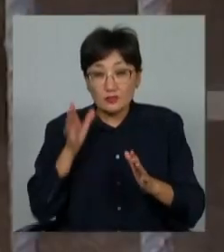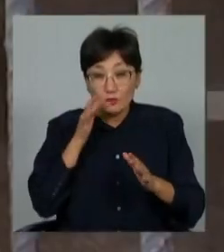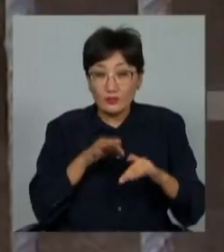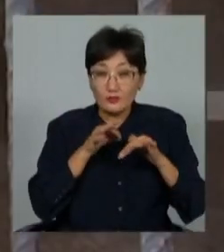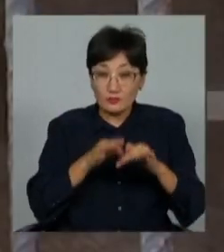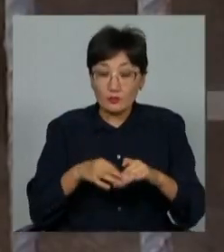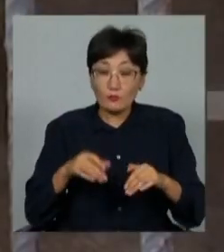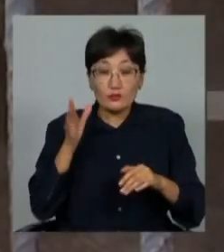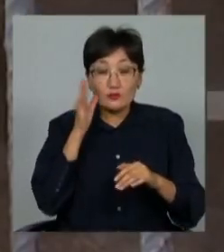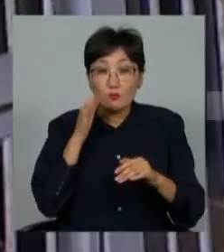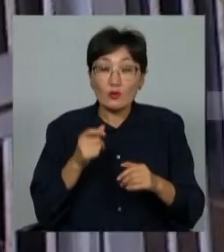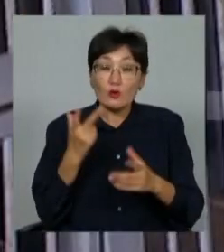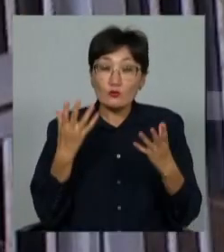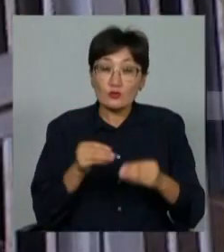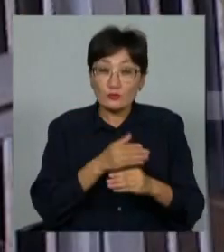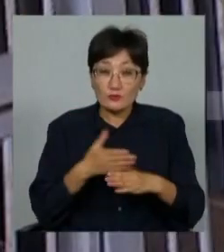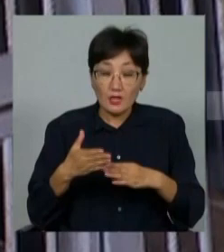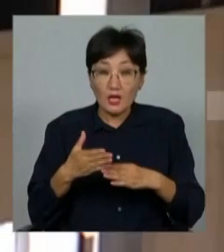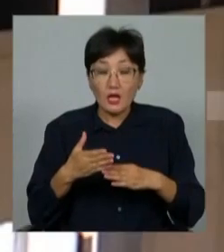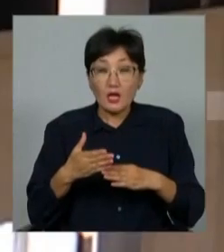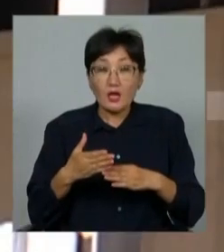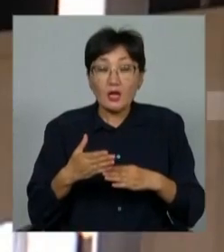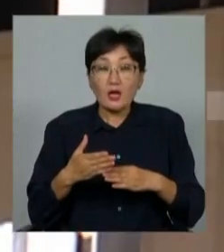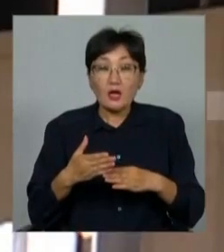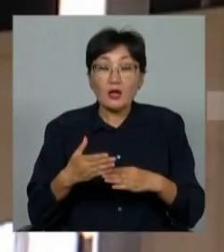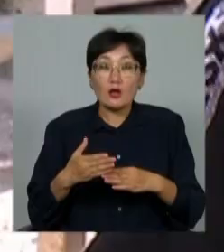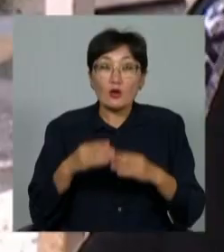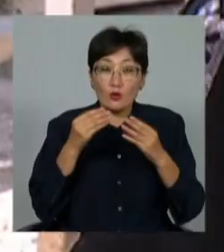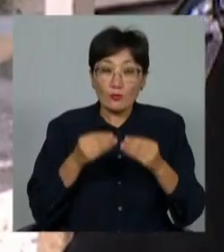әкелінеді. Бірақ жануарларға 3 күннен кейін эвтаназия жасауға тура келеді.